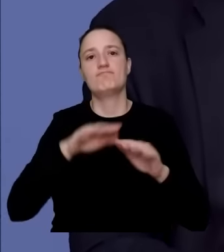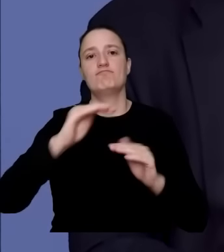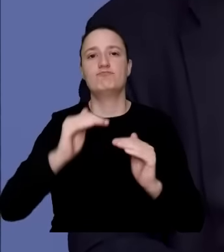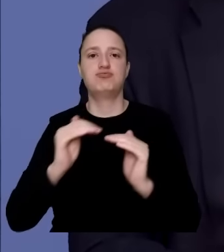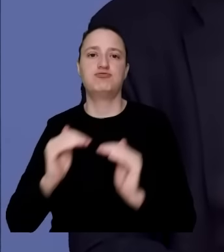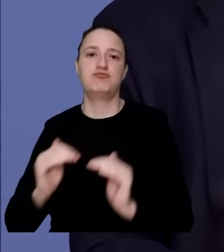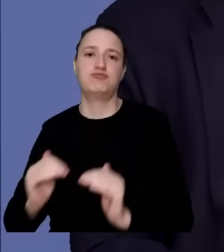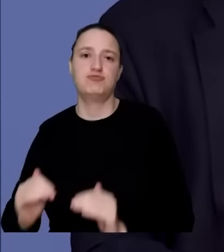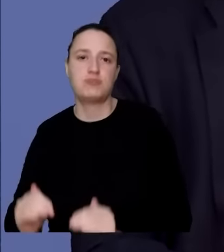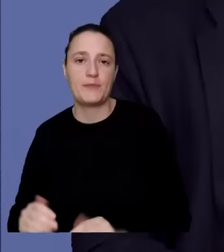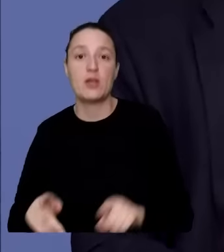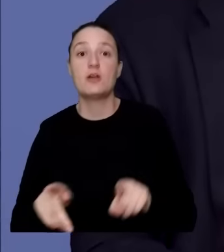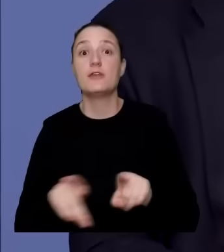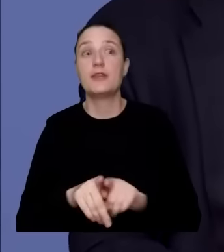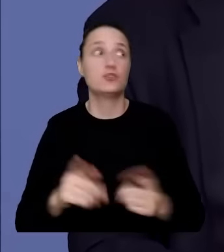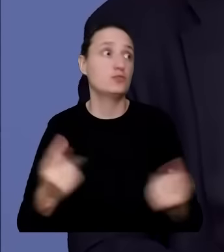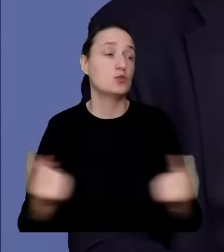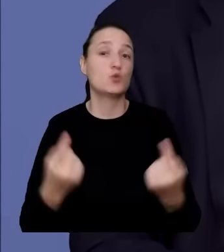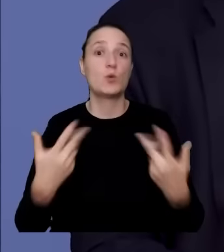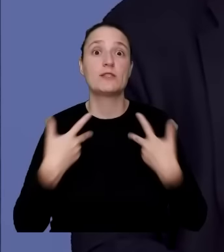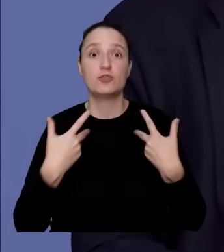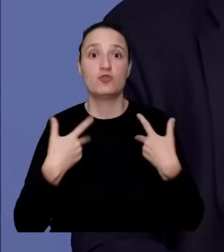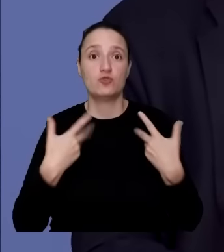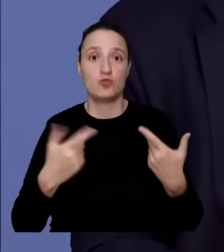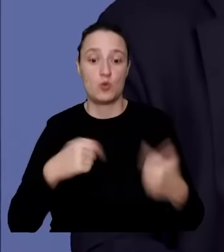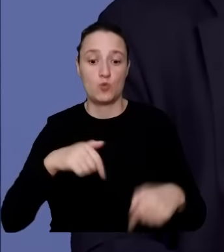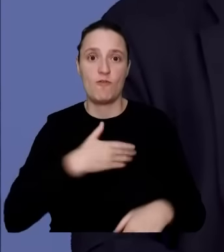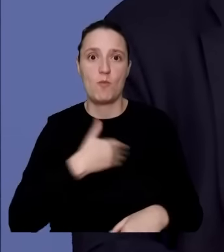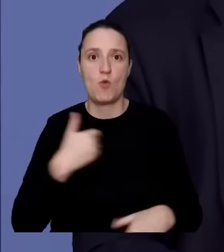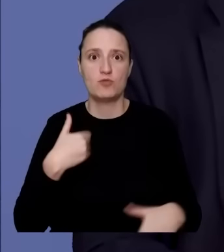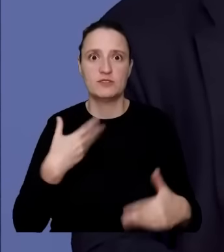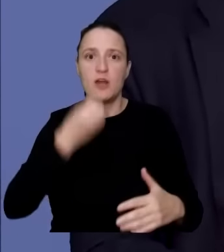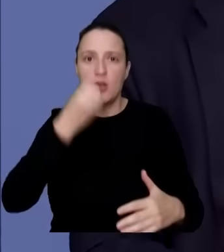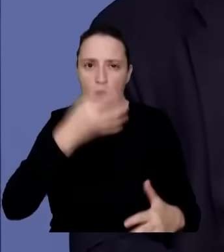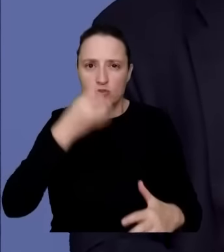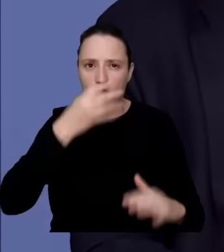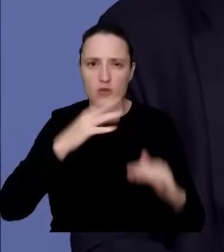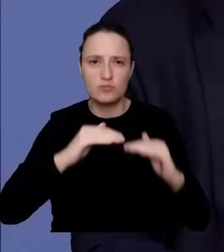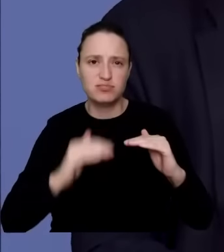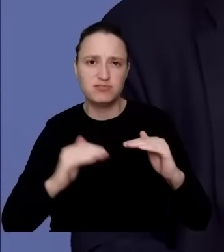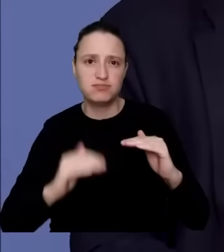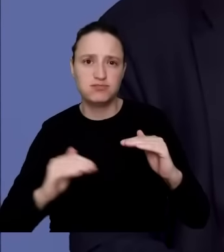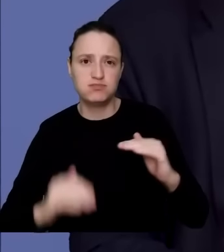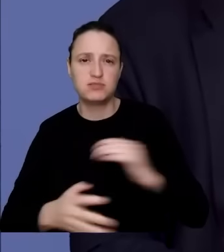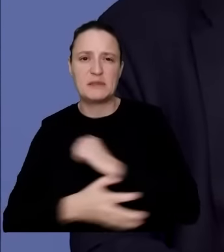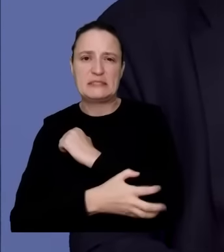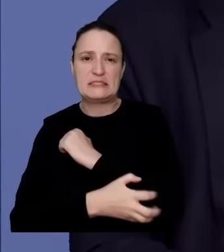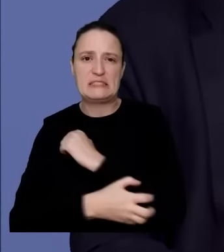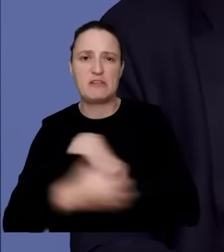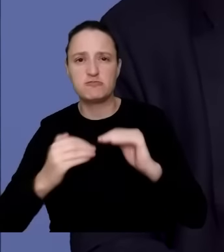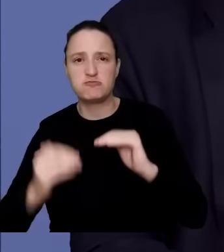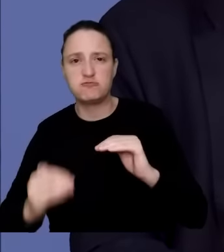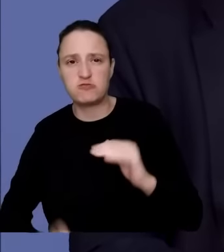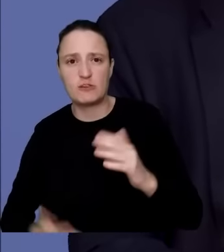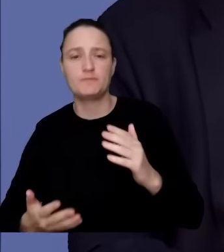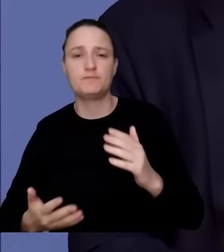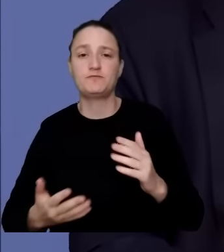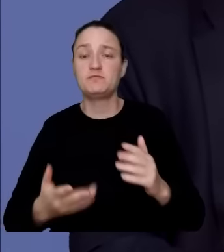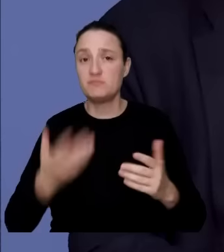status życia Polaków Który z dnia na dzień ulega pogorszeniu bo przecież wiemy o tym że